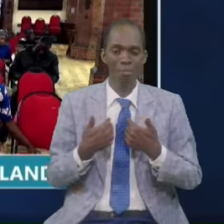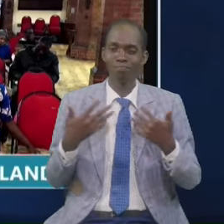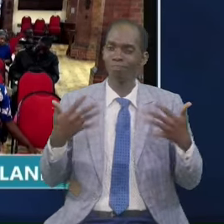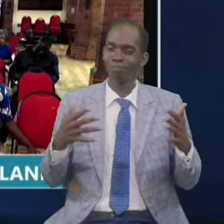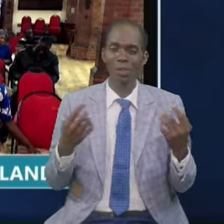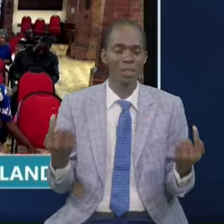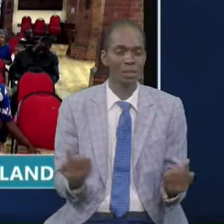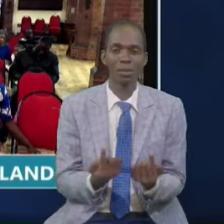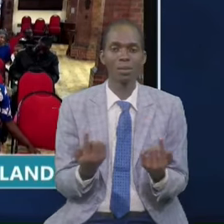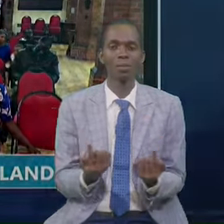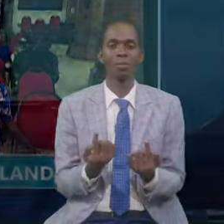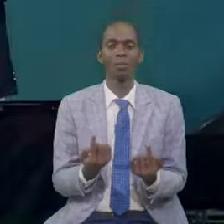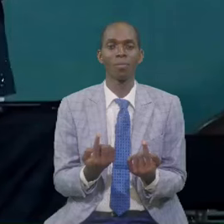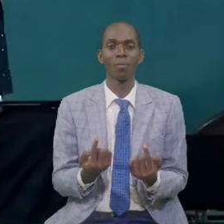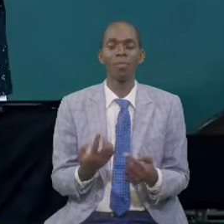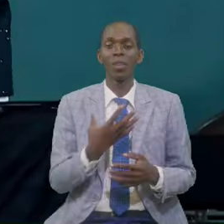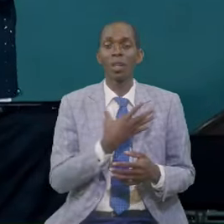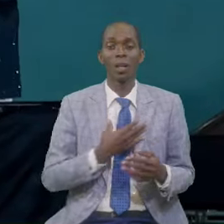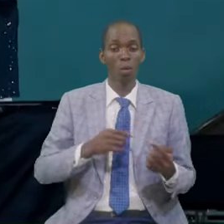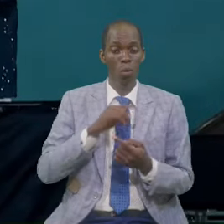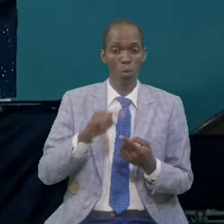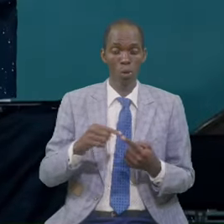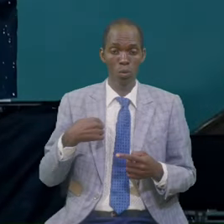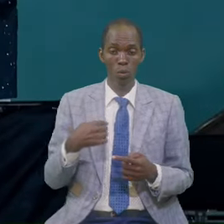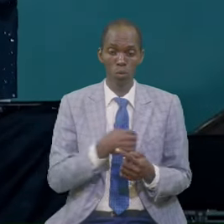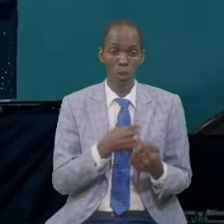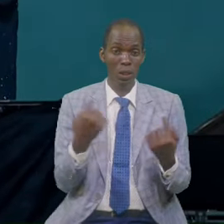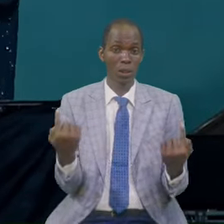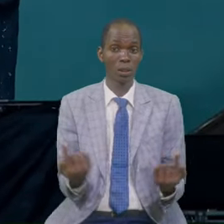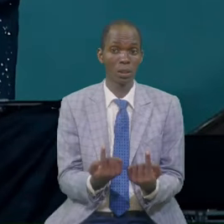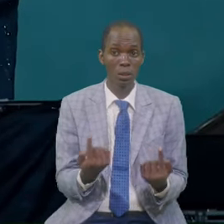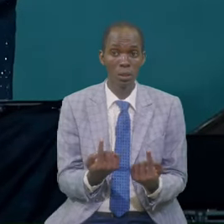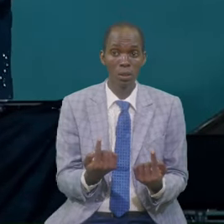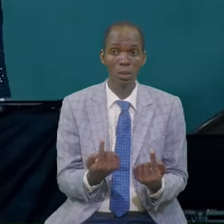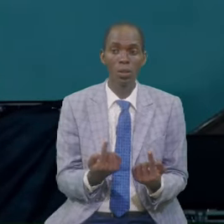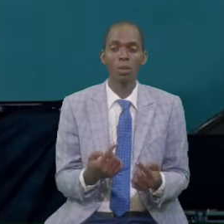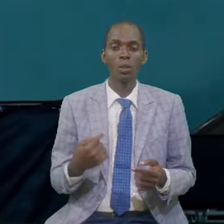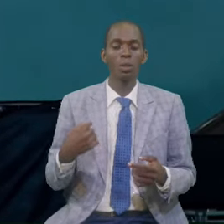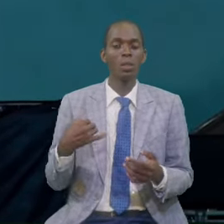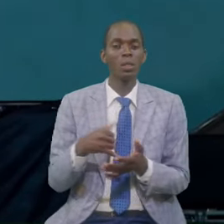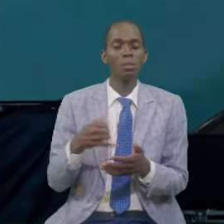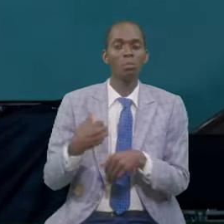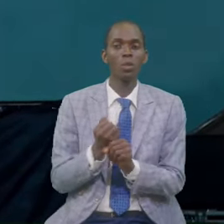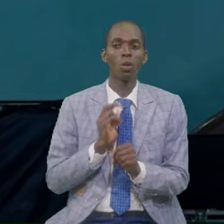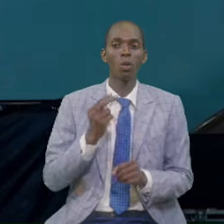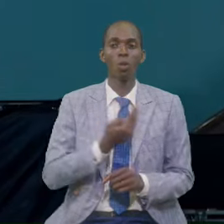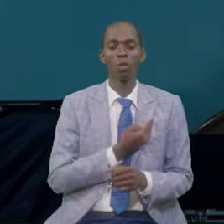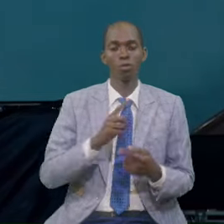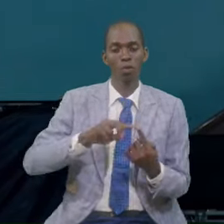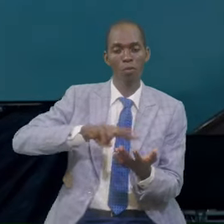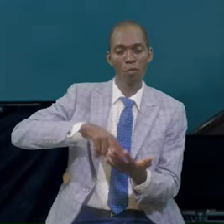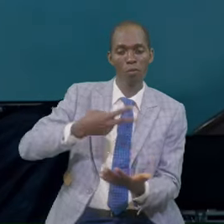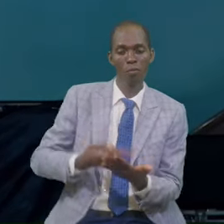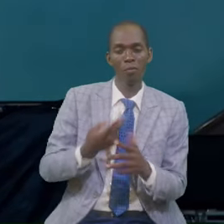చేసి ఉన్నారు. And when we sin, మనము పాపము చేసినప్పుడు, it shows we come short of the glory of God.